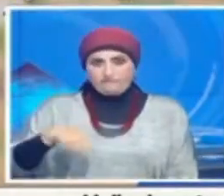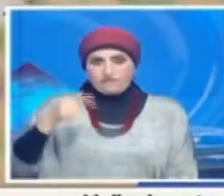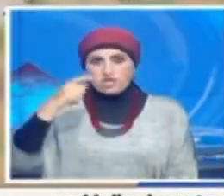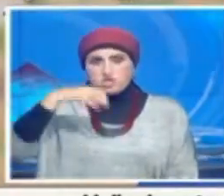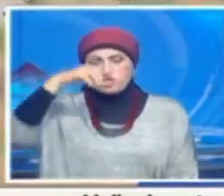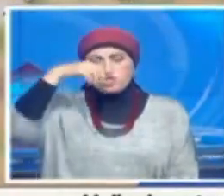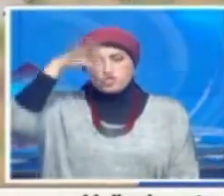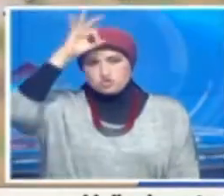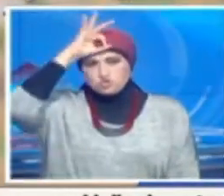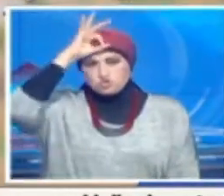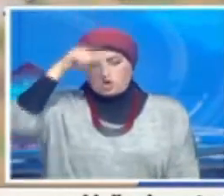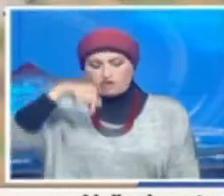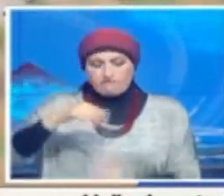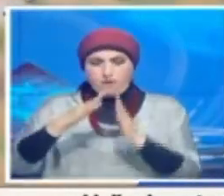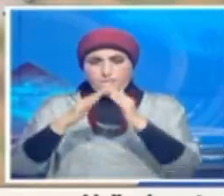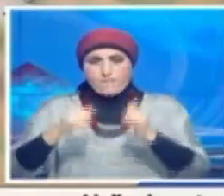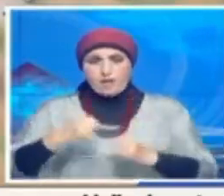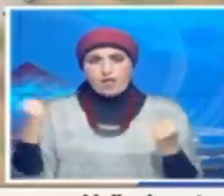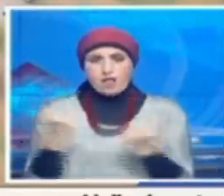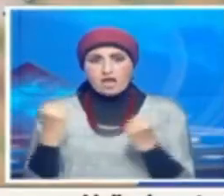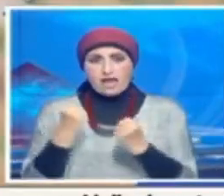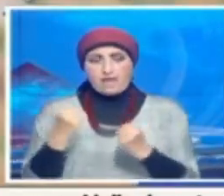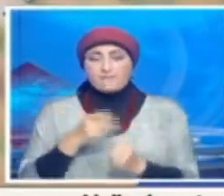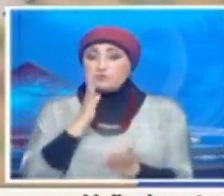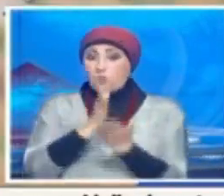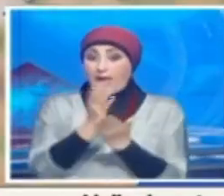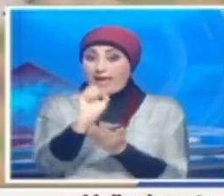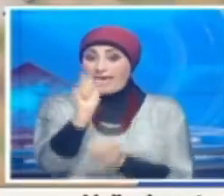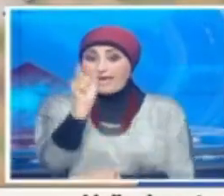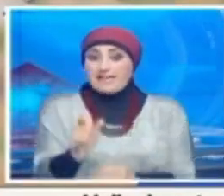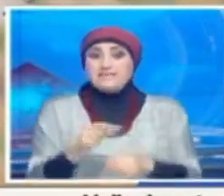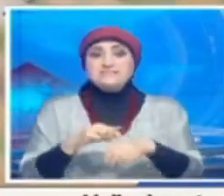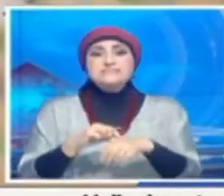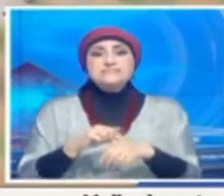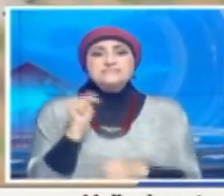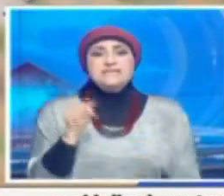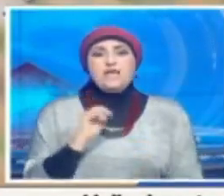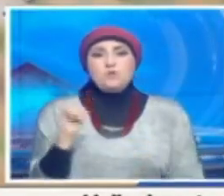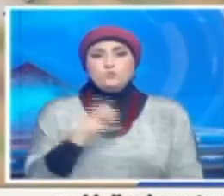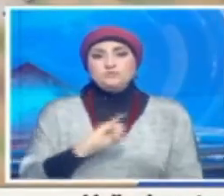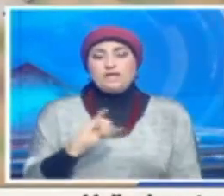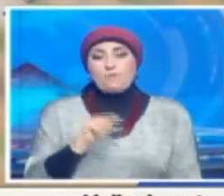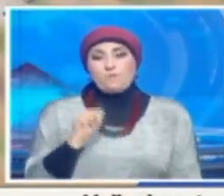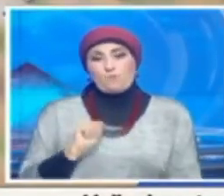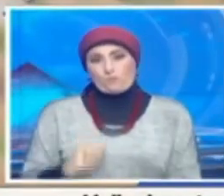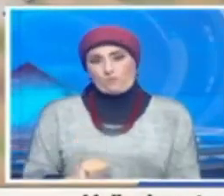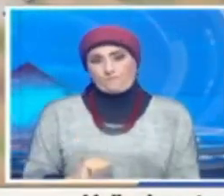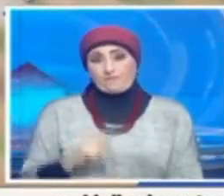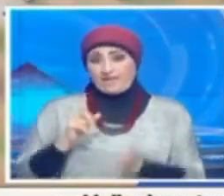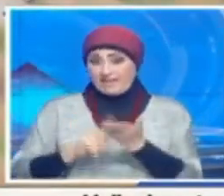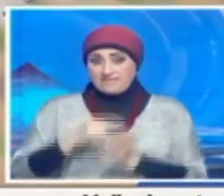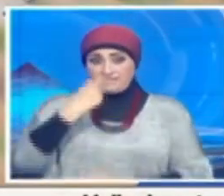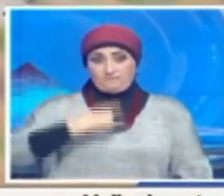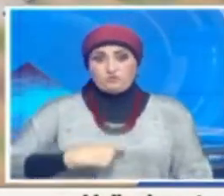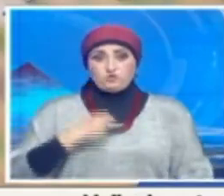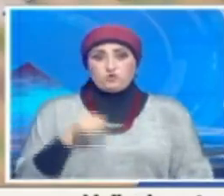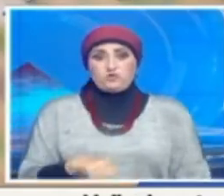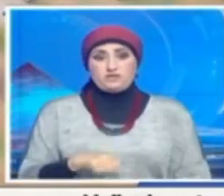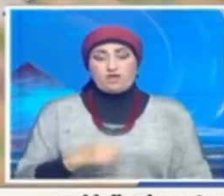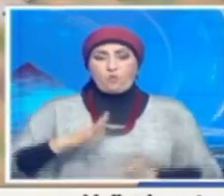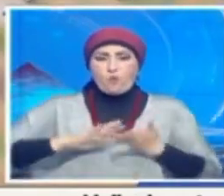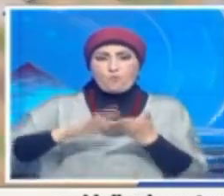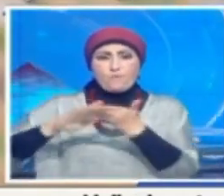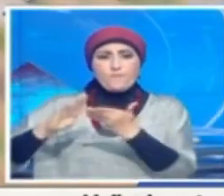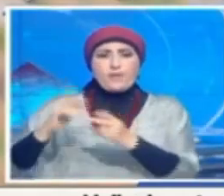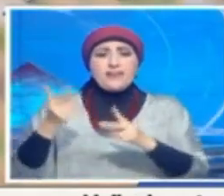من ضمن الأشياء اللي هم يدرسون فيها حقوق الإنسان، وهذا أهم سمة يتميز فيها الشرطي، بحيث أنه يقدر يخدم